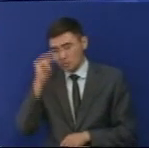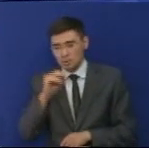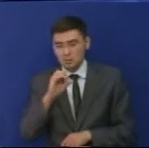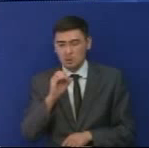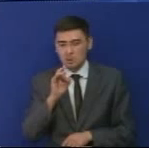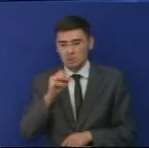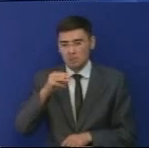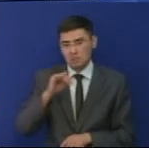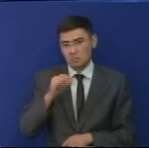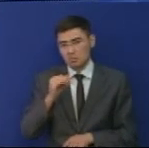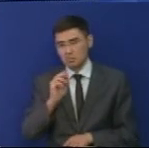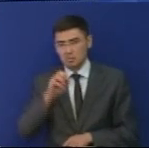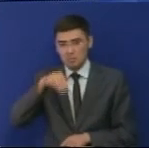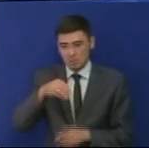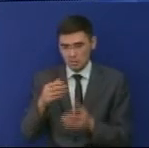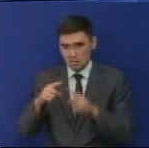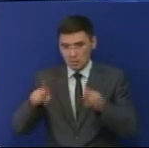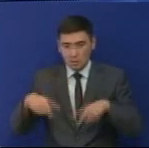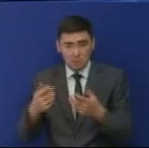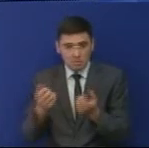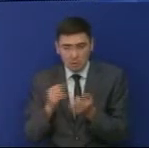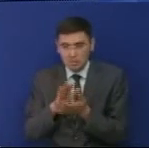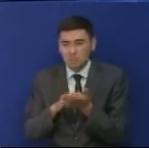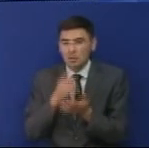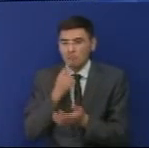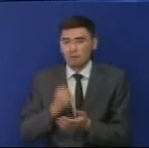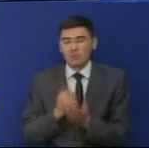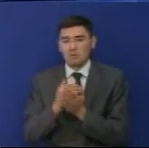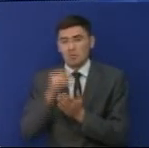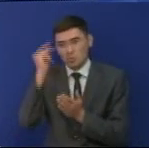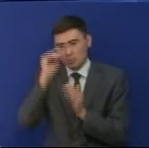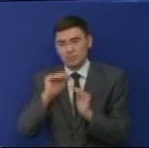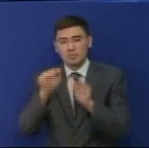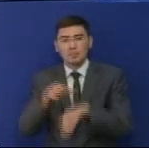сертификат, в дальнейшем поступить в высшие военные учебные заведения. Об этом шла речь во время